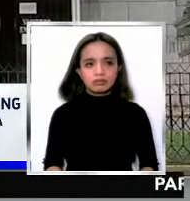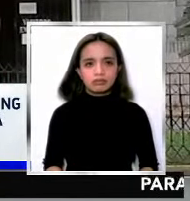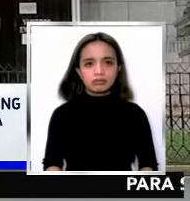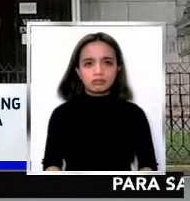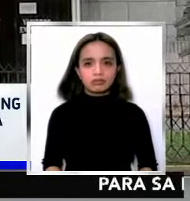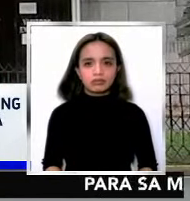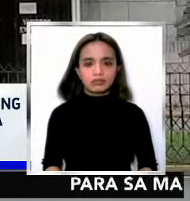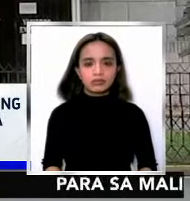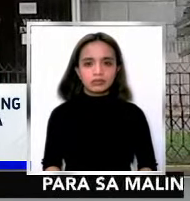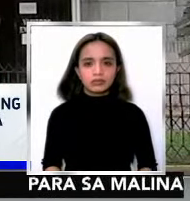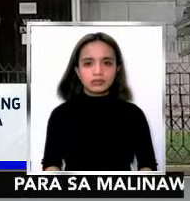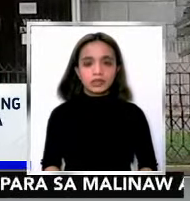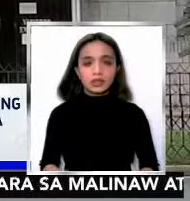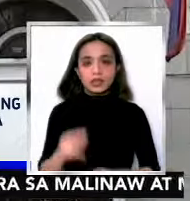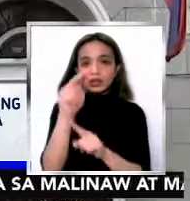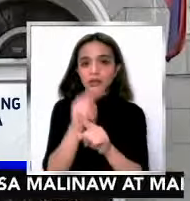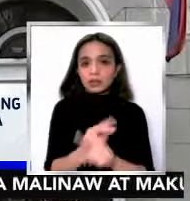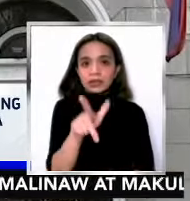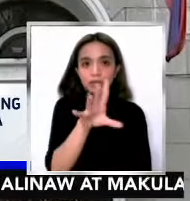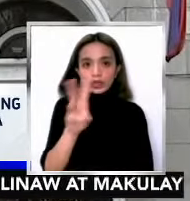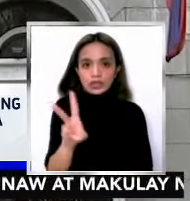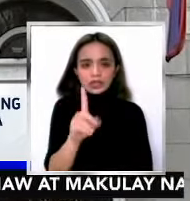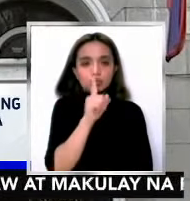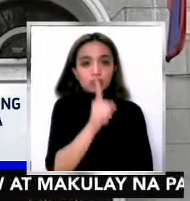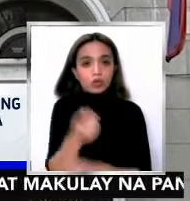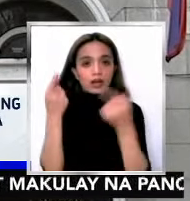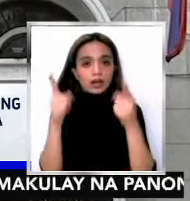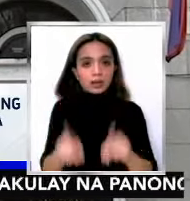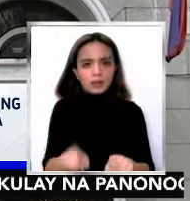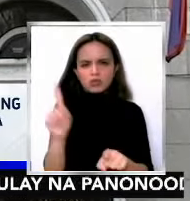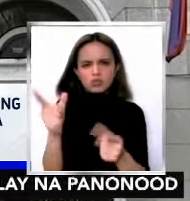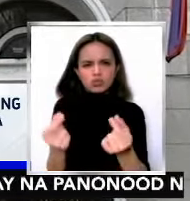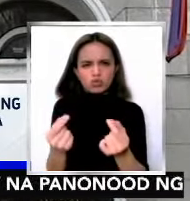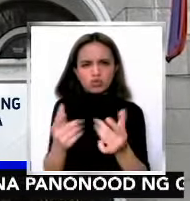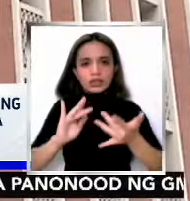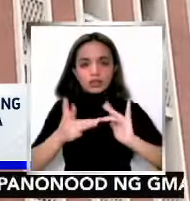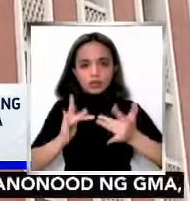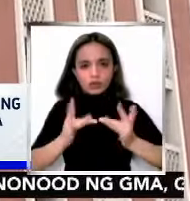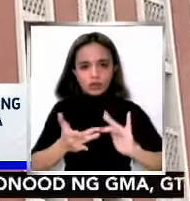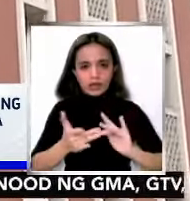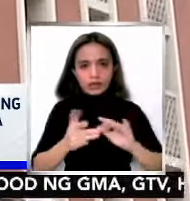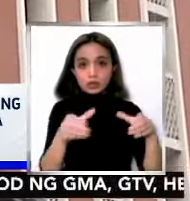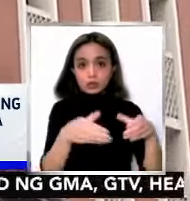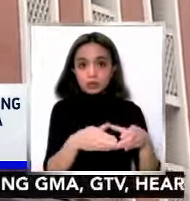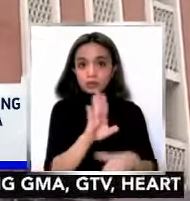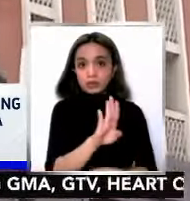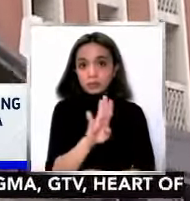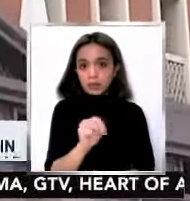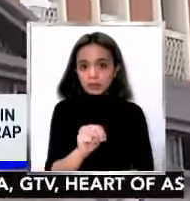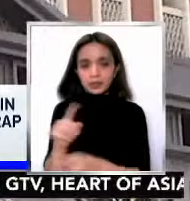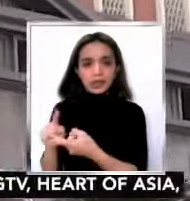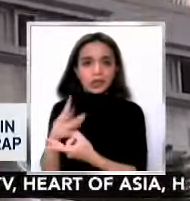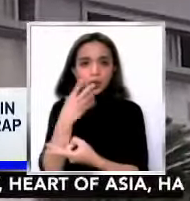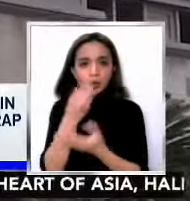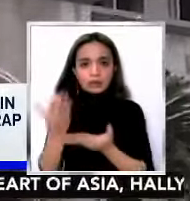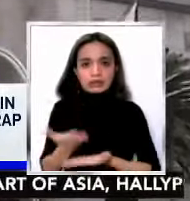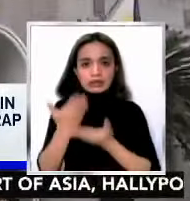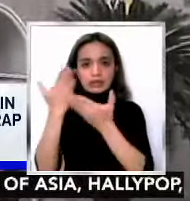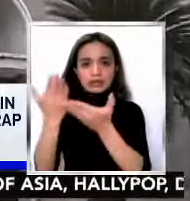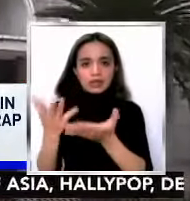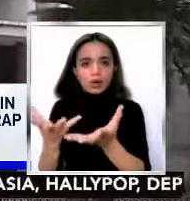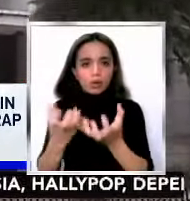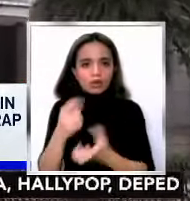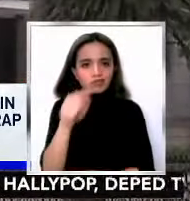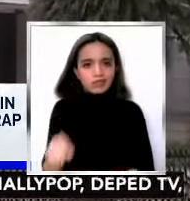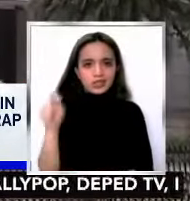Sa November 26, online ang magiging harapan ng kampo ni dating Senador Bongbong Marcos at ang mga petitioner na nagpapakansela ng kanyang Certificate